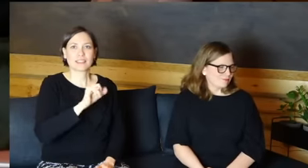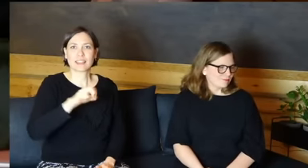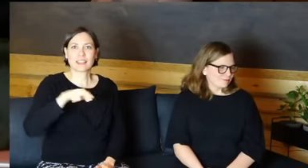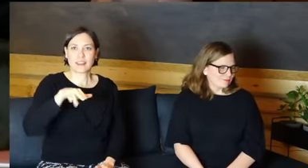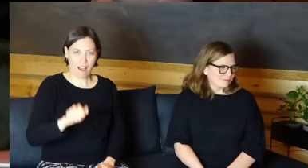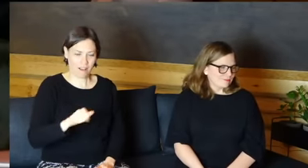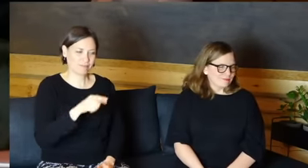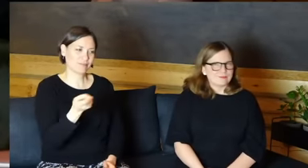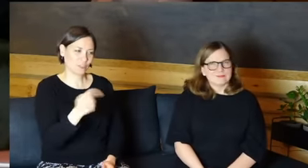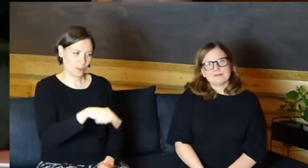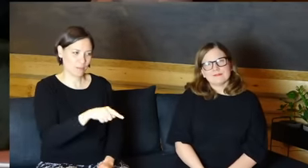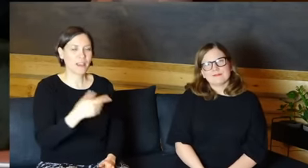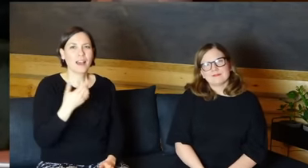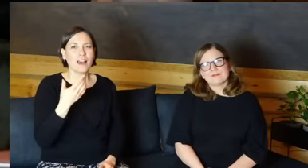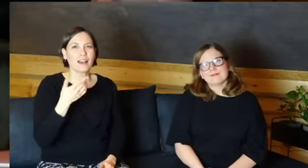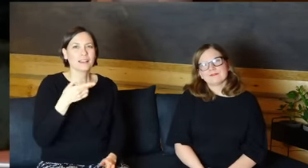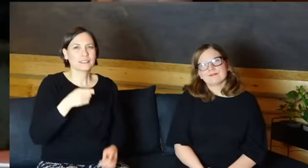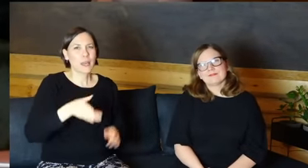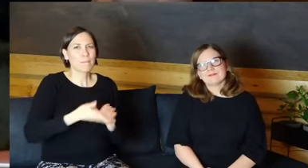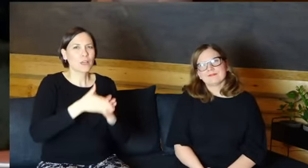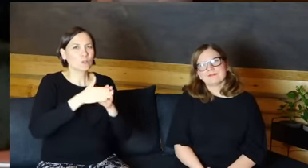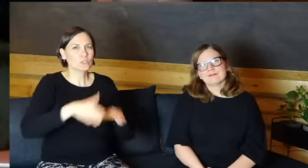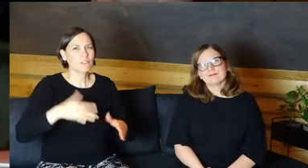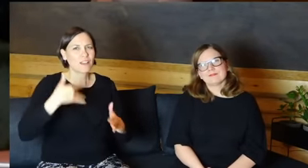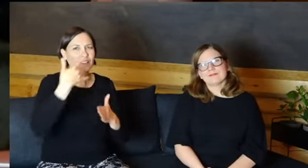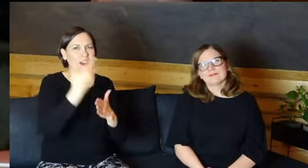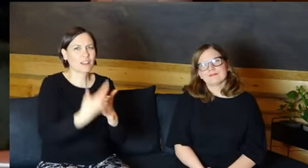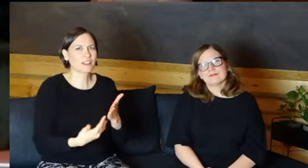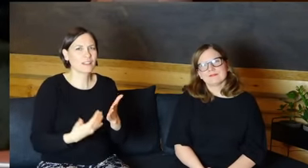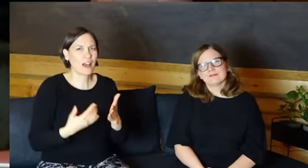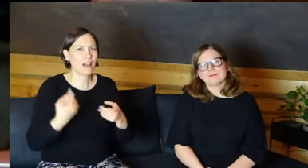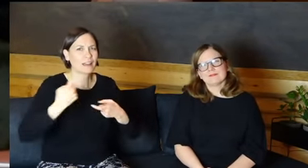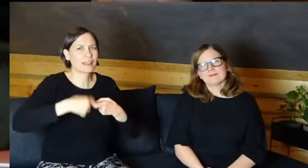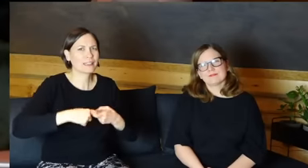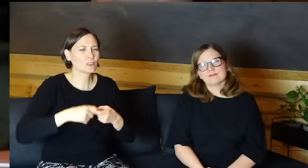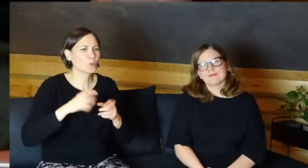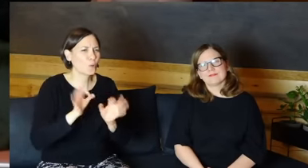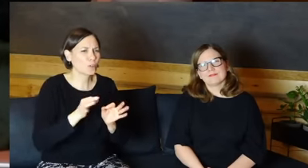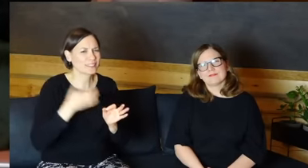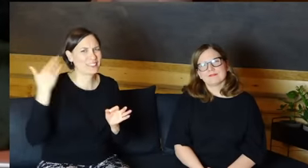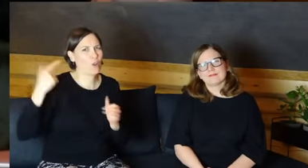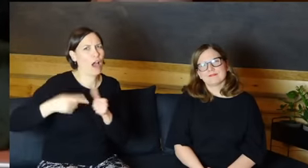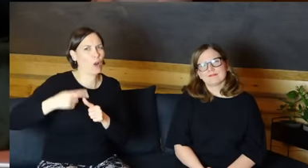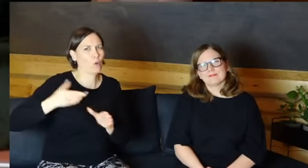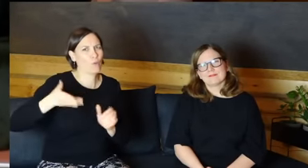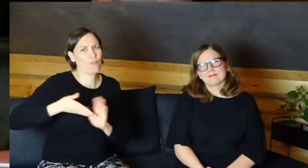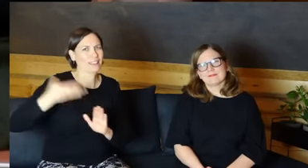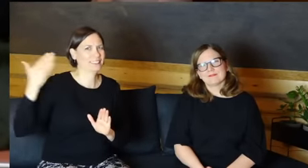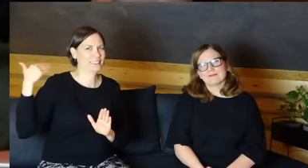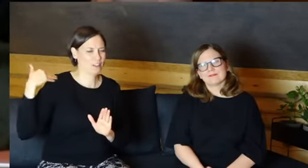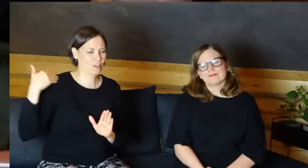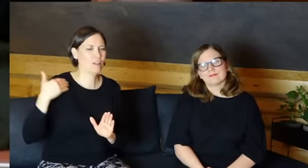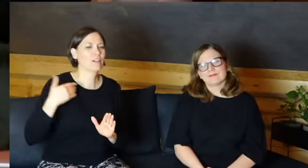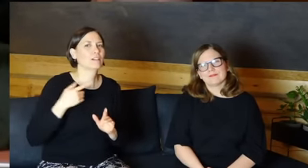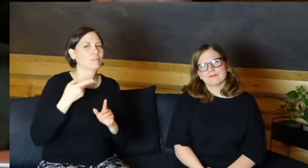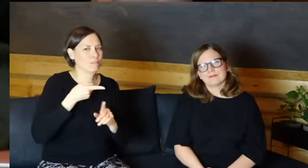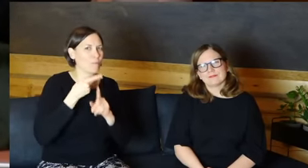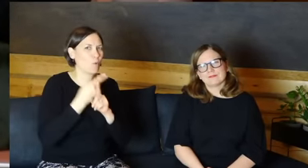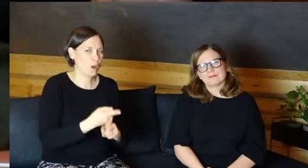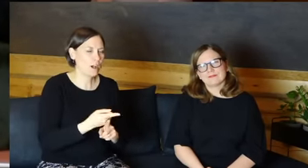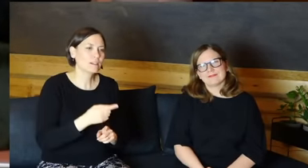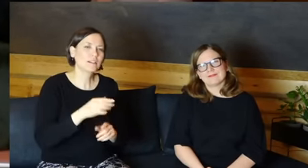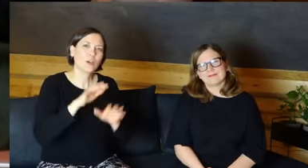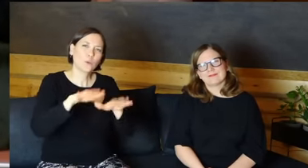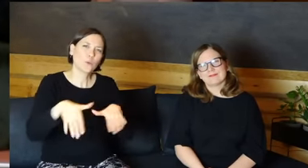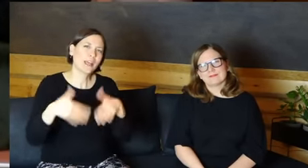tulit, niin liityit perustavan tarinaan silloin ihan alkuaikoina. Niin kerrotko vielä yleisölle, että